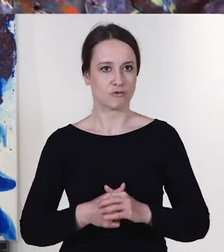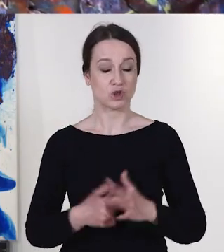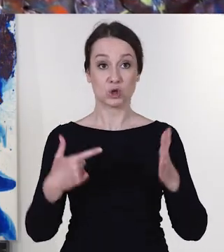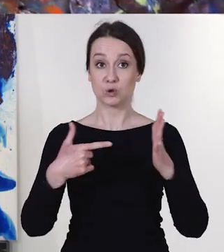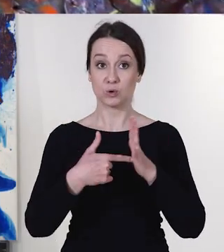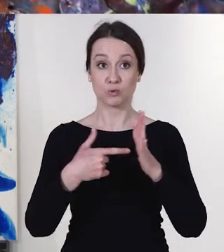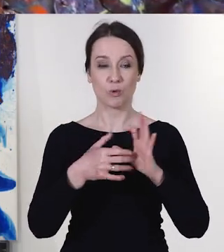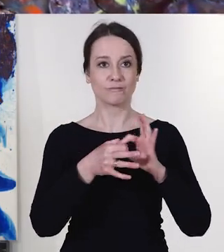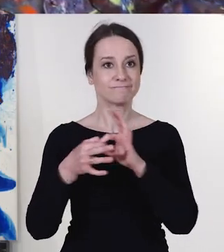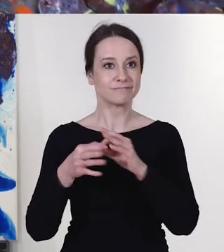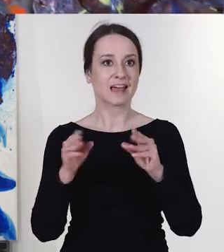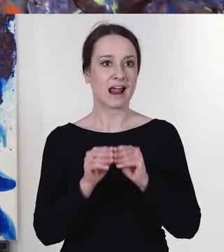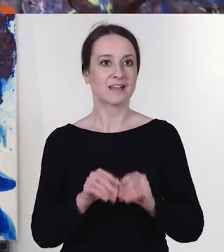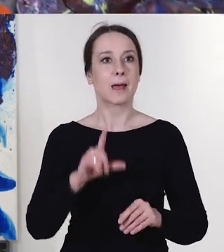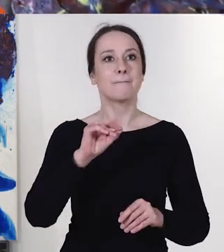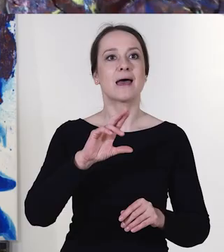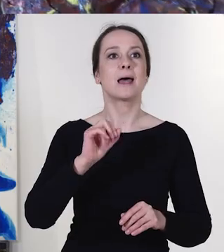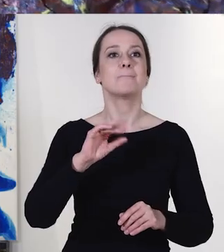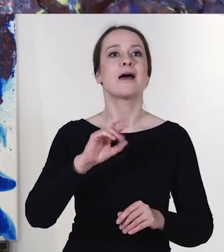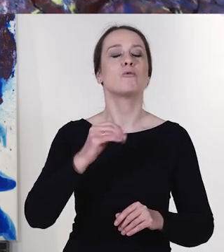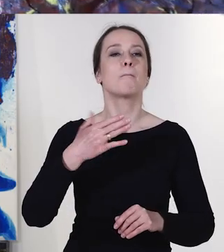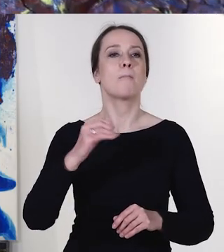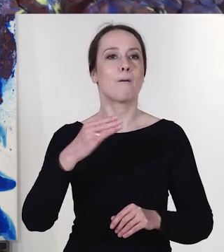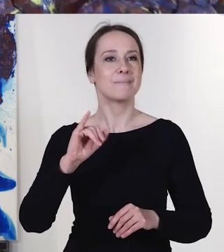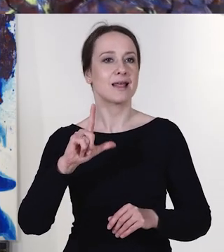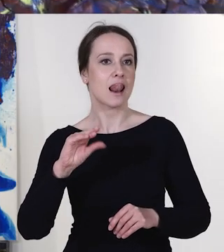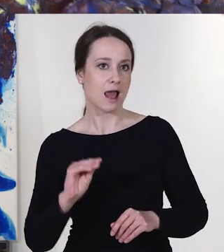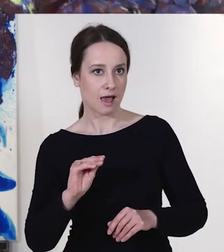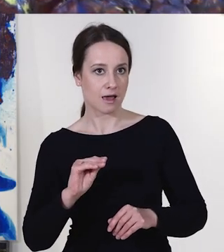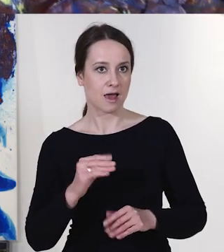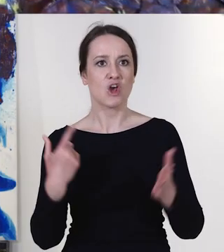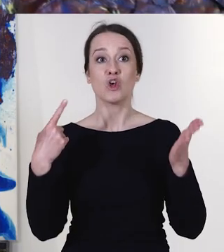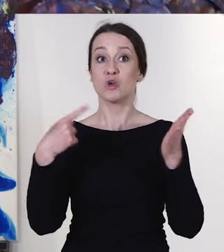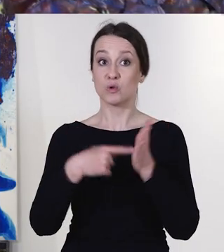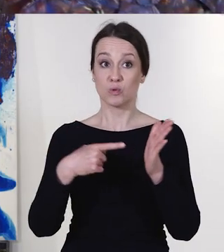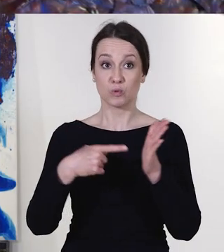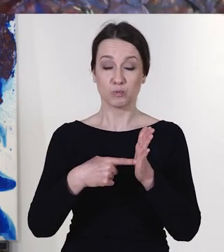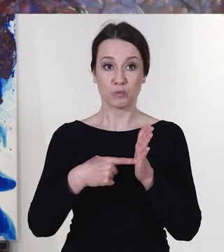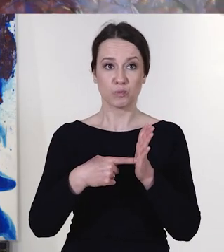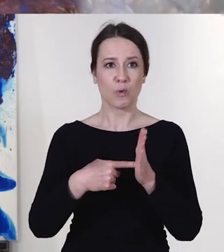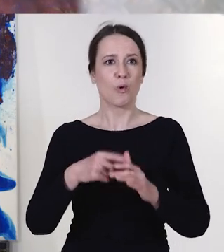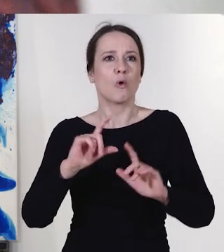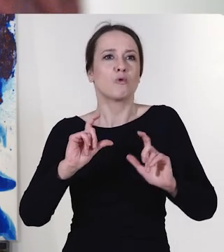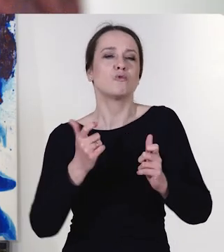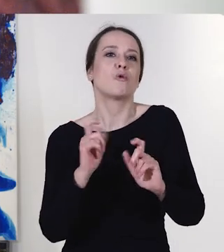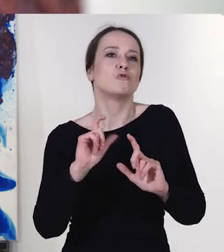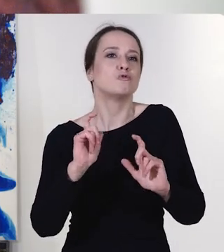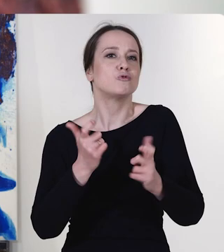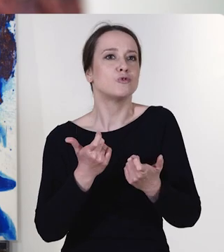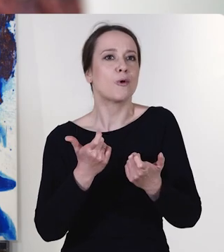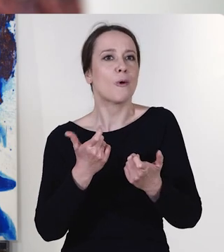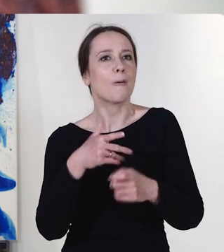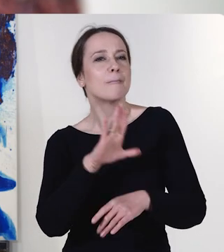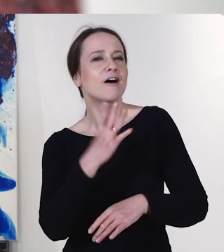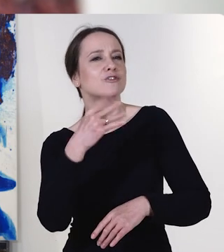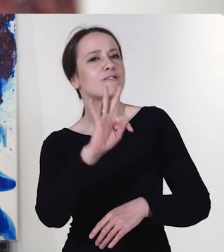do tego modelu perpetum mobile czyli do takiej formuły która jest czymś co samo na posiada